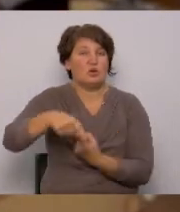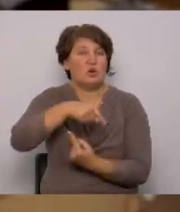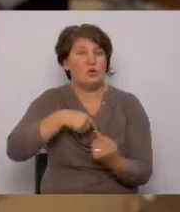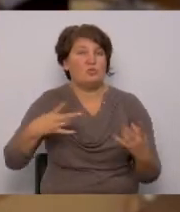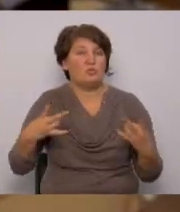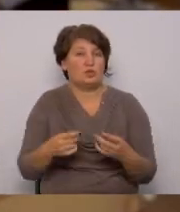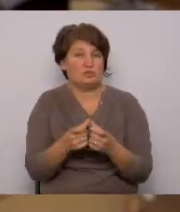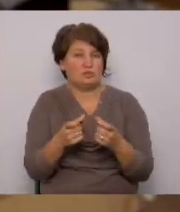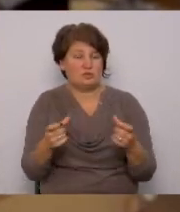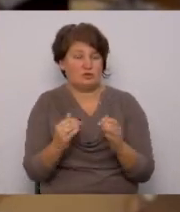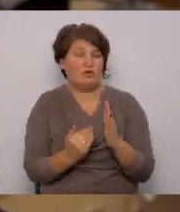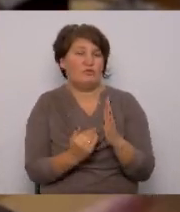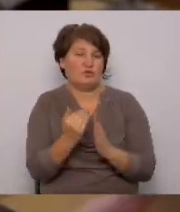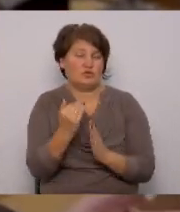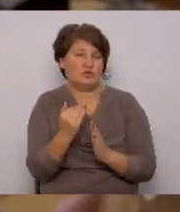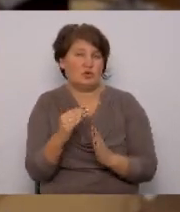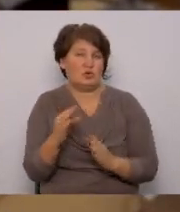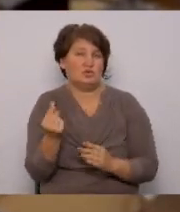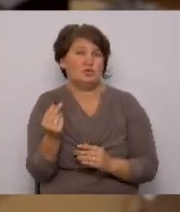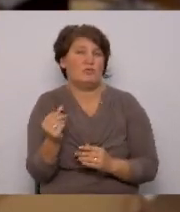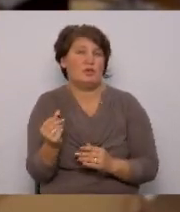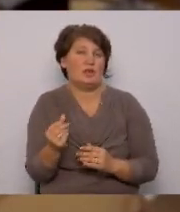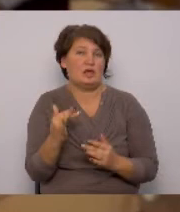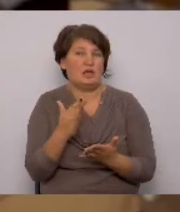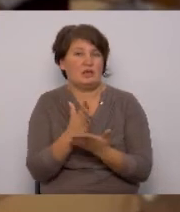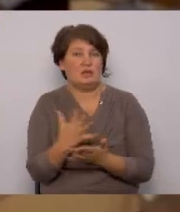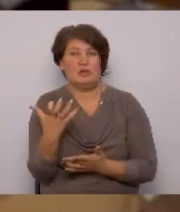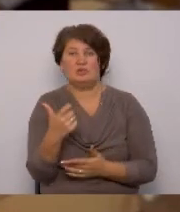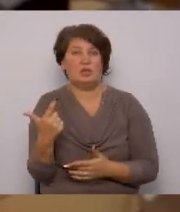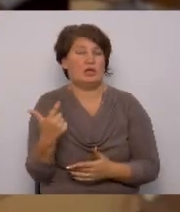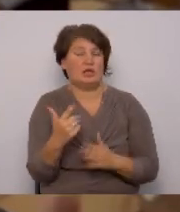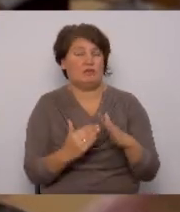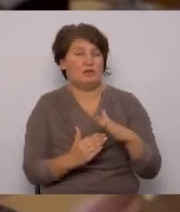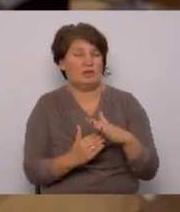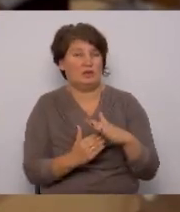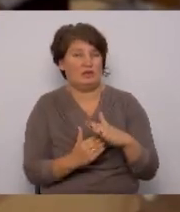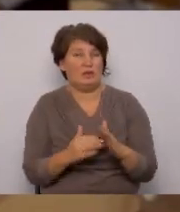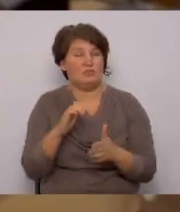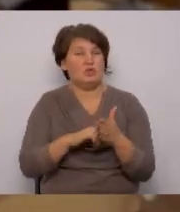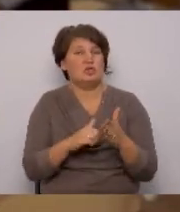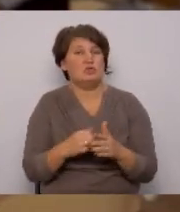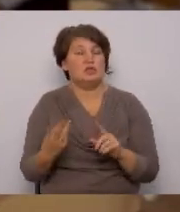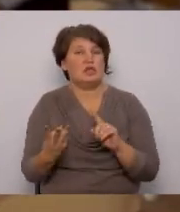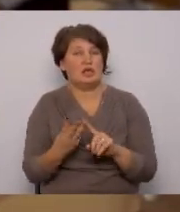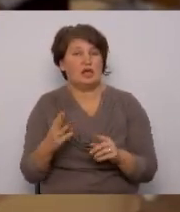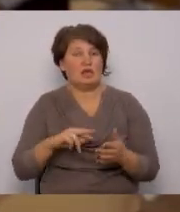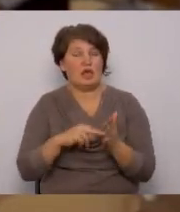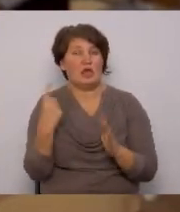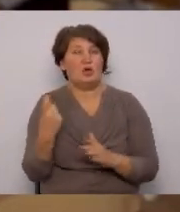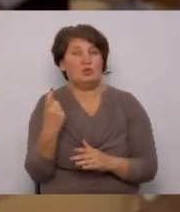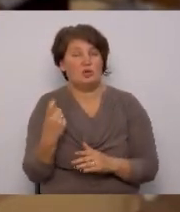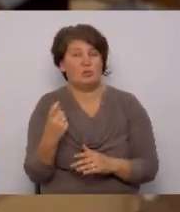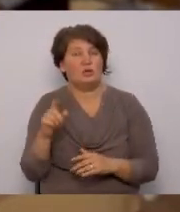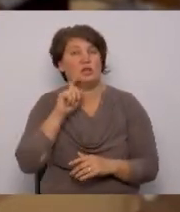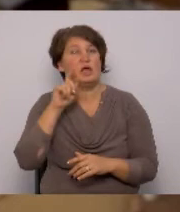банкноти вищого номіналу, аніж наявний зараз 500 гривень. Причина третя – економія для держави і бізнесу.